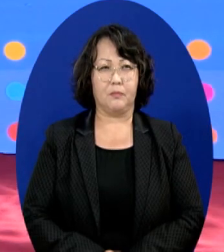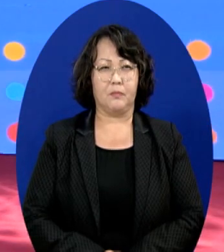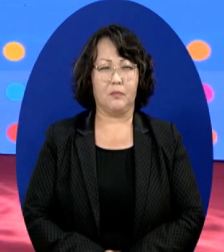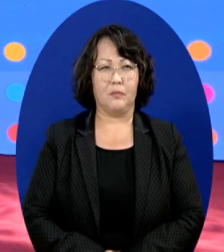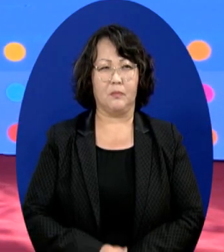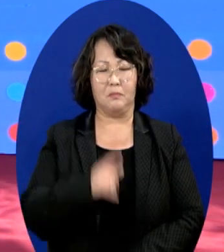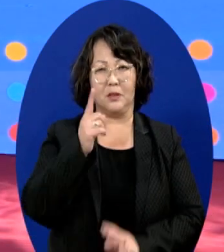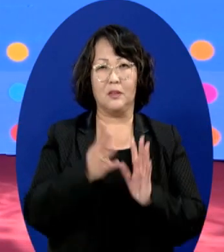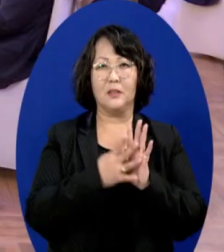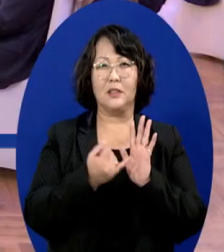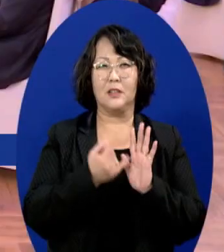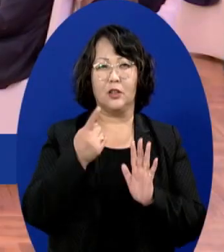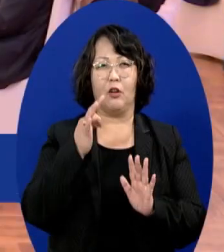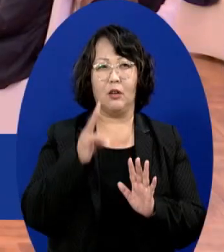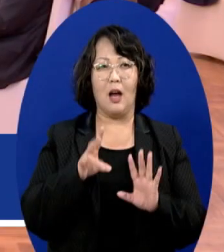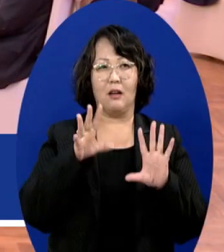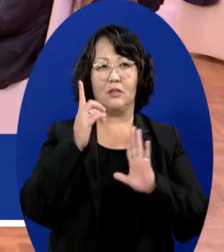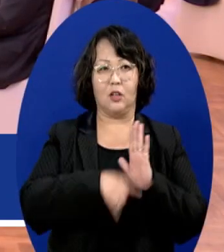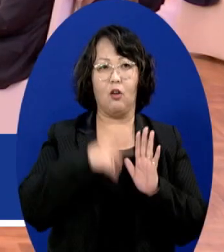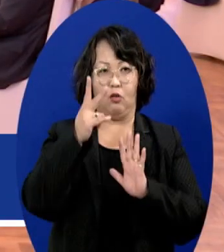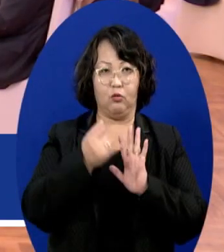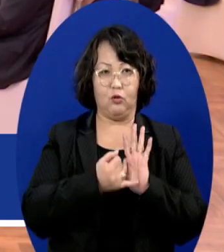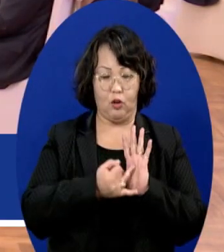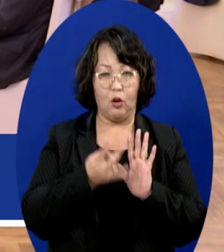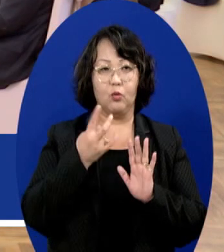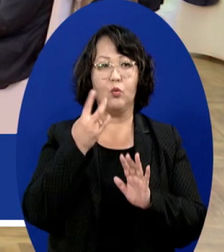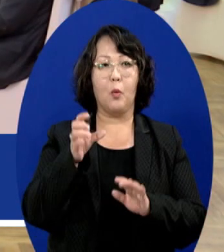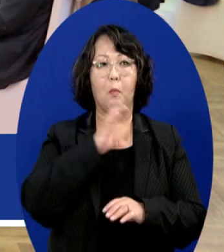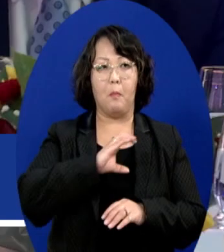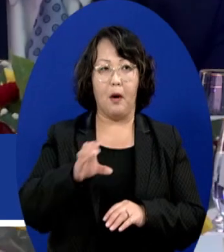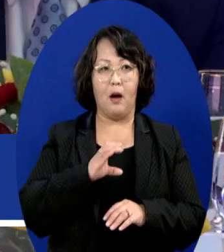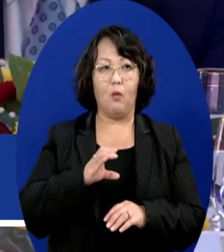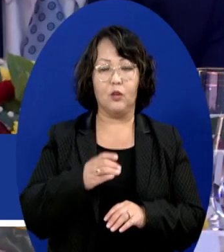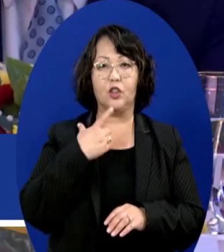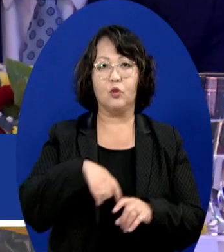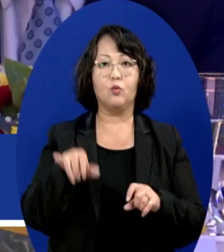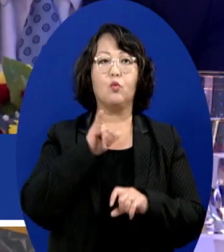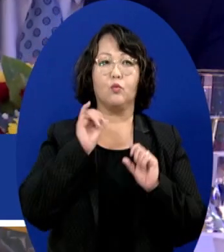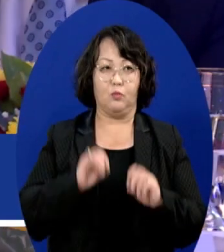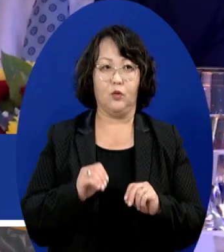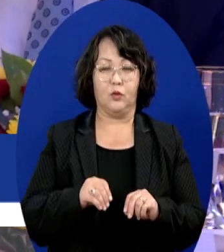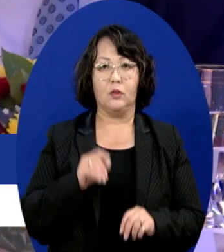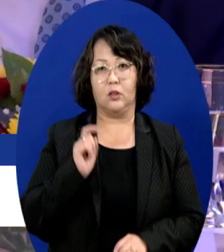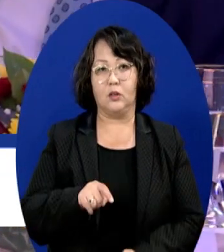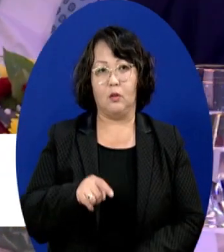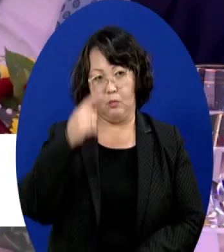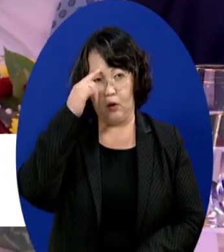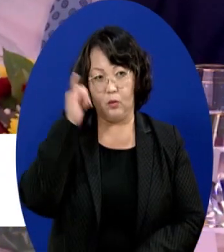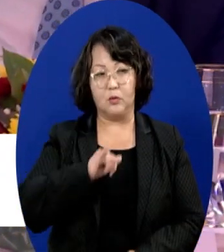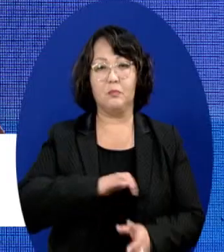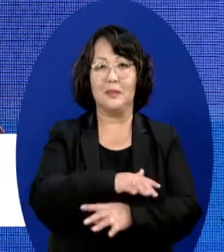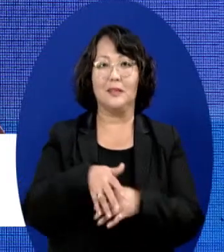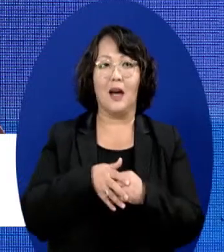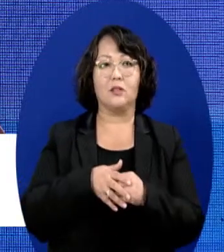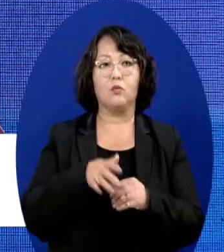Манай улс 1961 оны 10 дугаар сарын 27-нд нэгдсэн үндэсний байгууллагын гишүүн орон болж элсэж байсан. Ингэснээр Монгол улс бие даасан